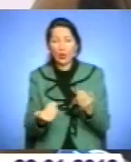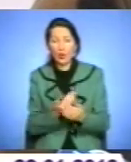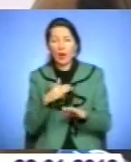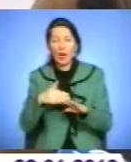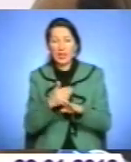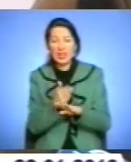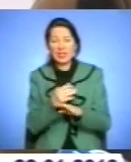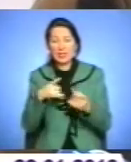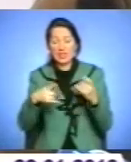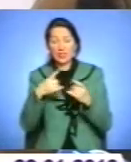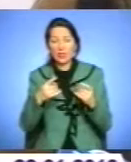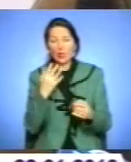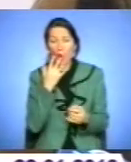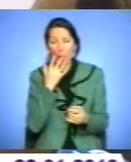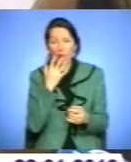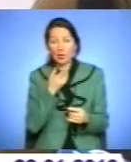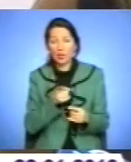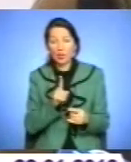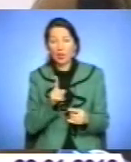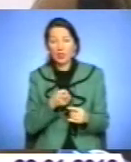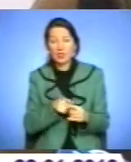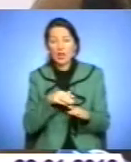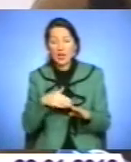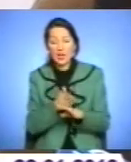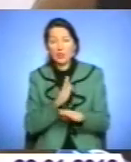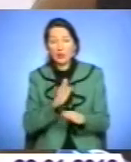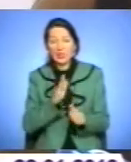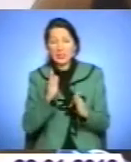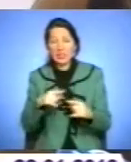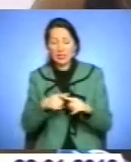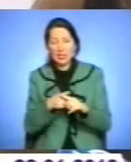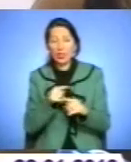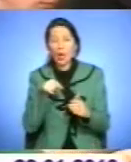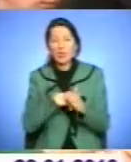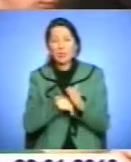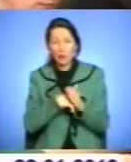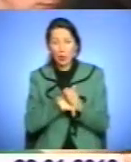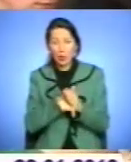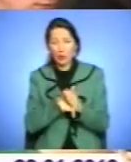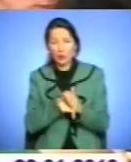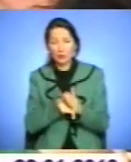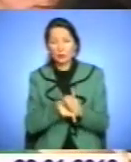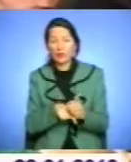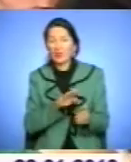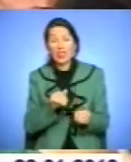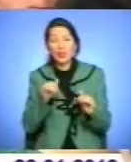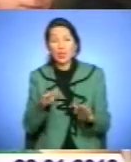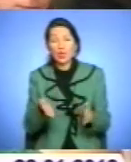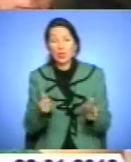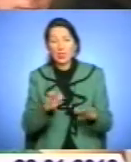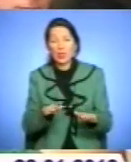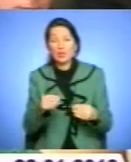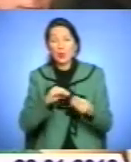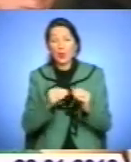телевізійного мовлення. Хочеться, щоб ця якість була не тільки технічною, але і змістовою. Невирішеною залишається проблема покриття